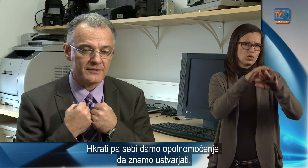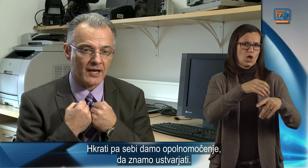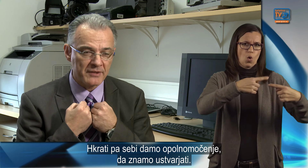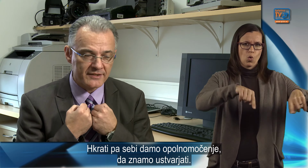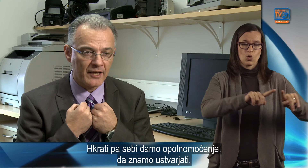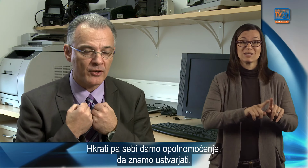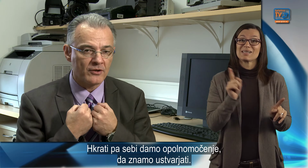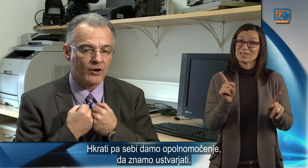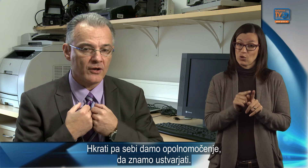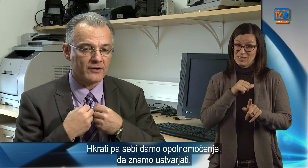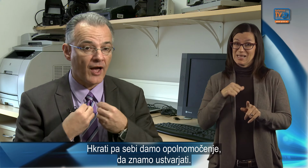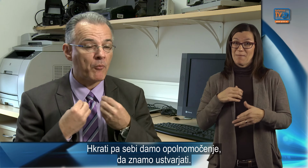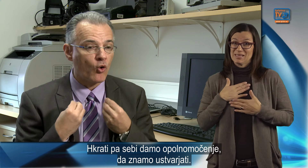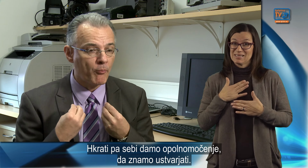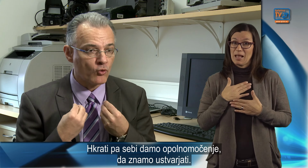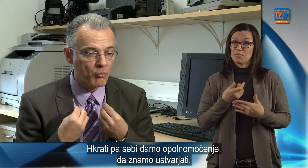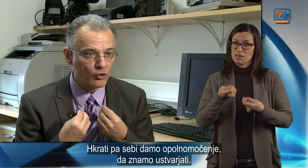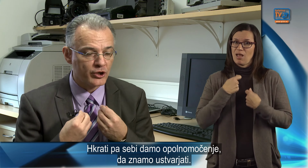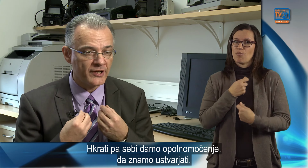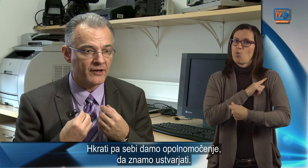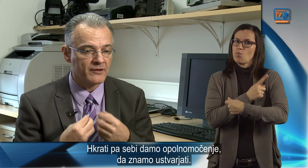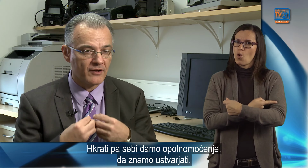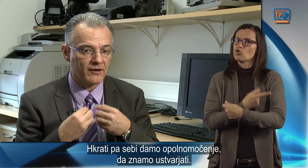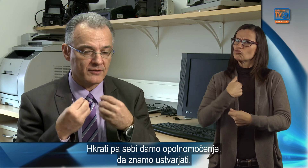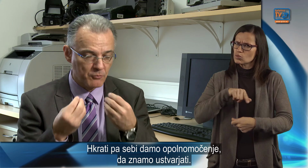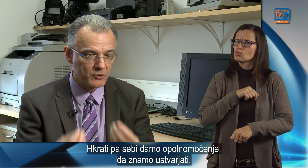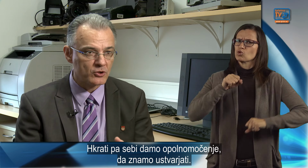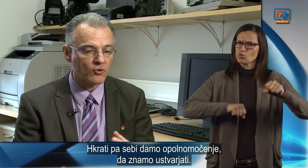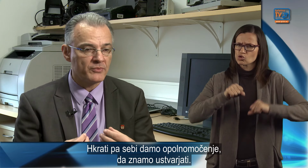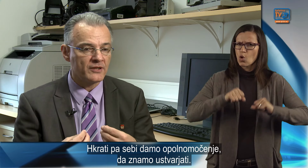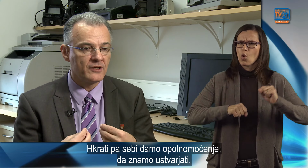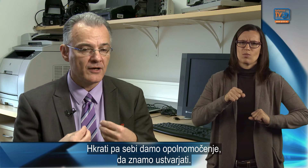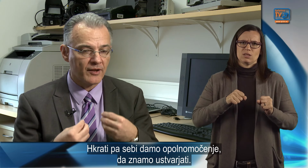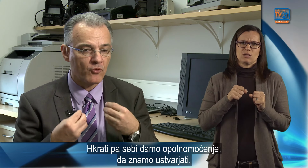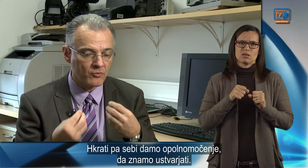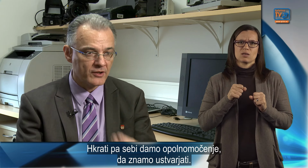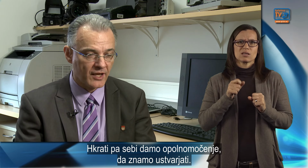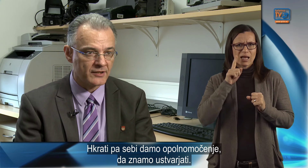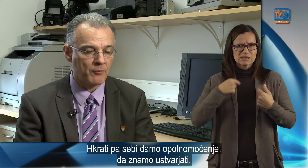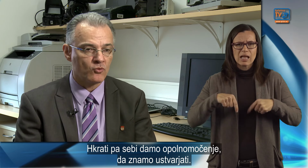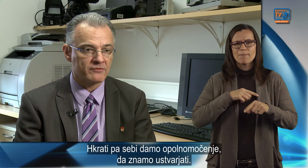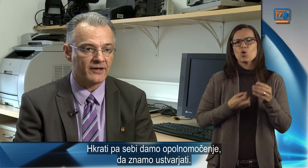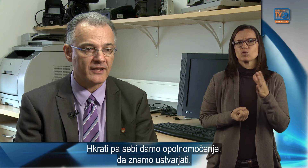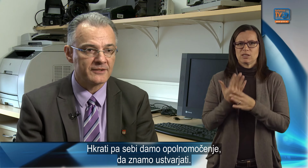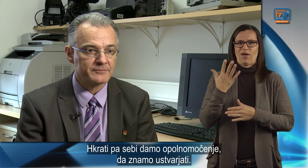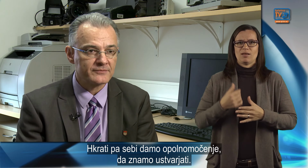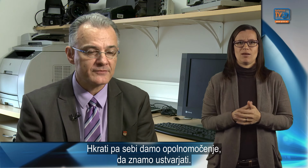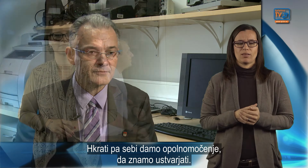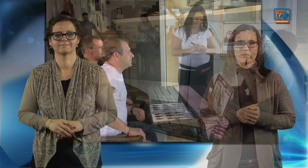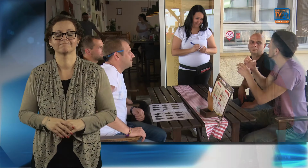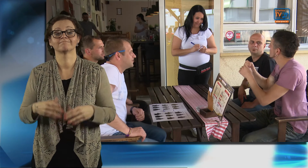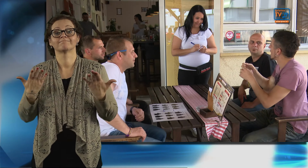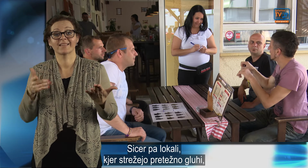da sami sebi damo opolnomočenje, da smo sposobni, da znamo osvarjati.